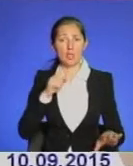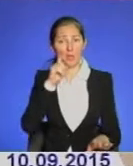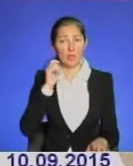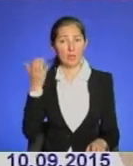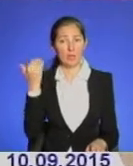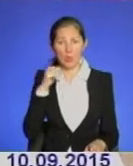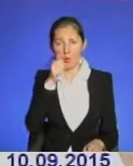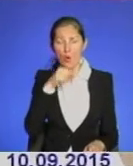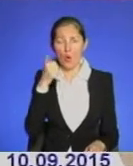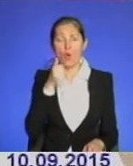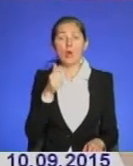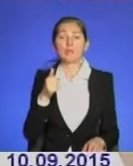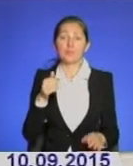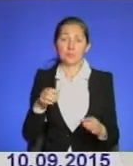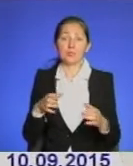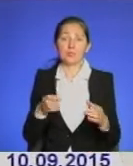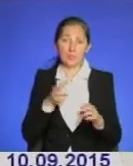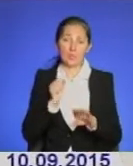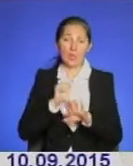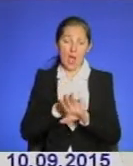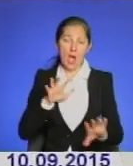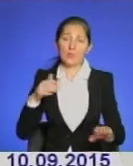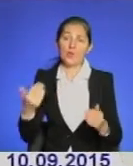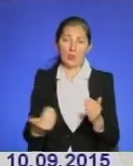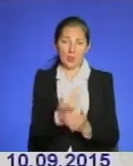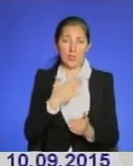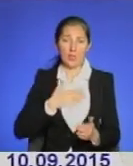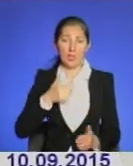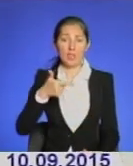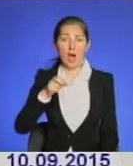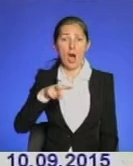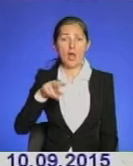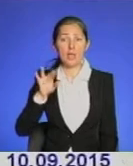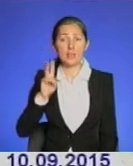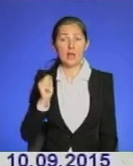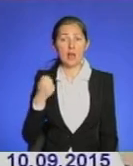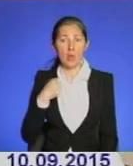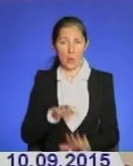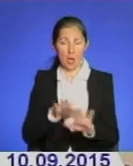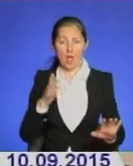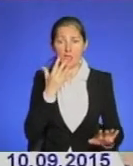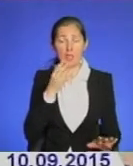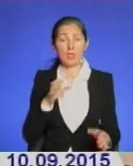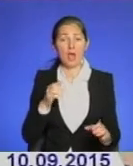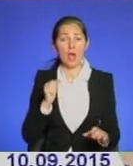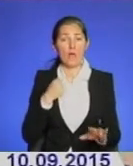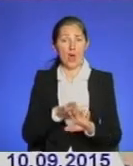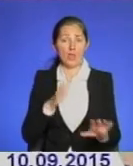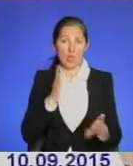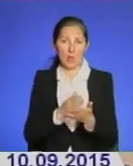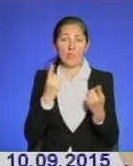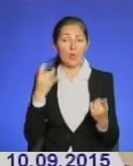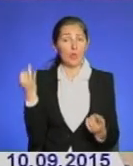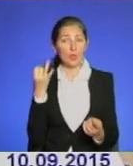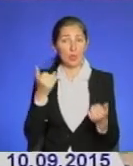військове формування відновили. Втім, наша Галицька бригада Нацгвардії має велику історію. Сьогодні військові приймають вітання